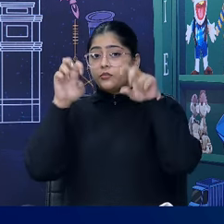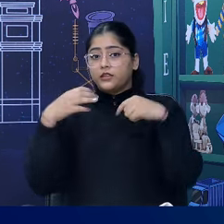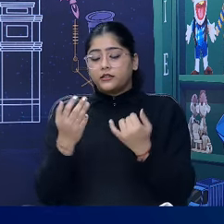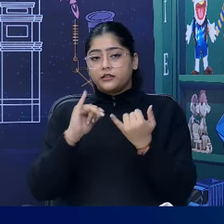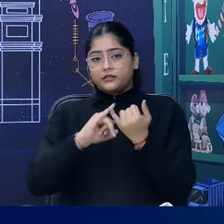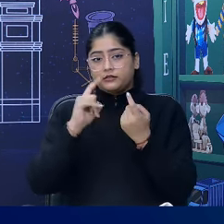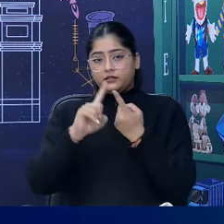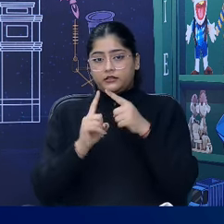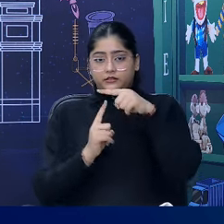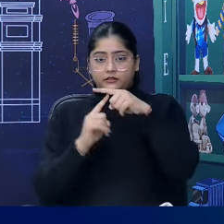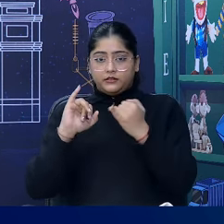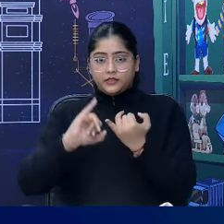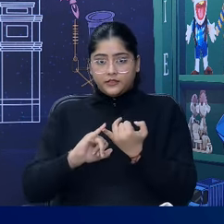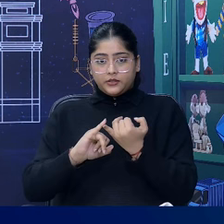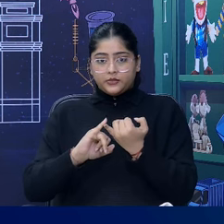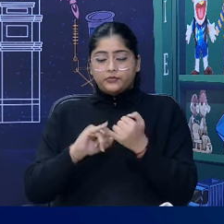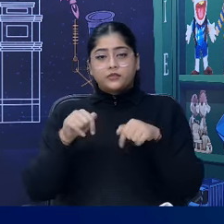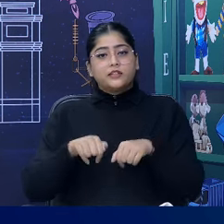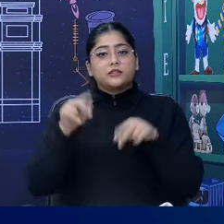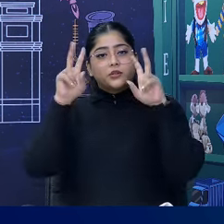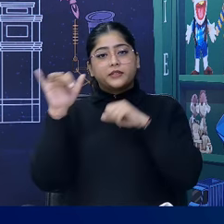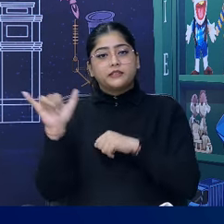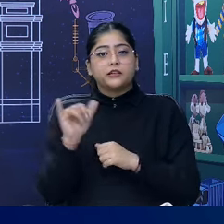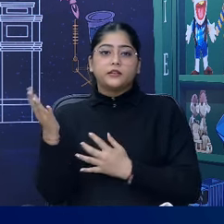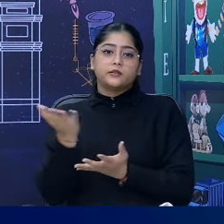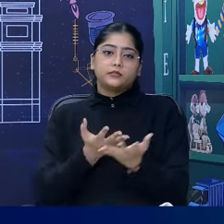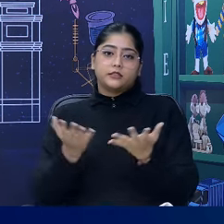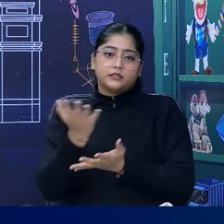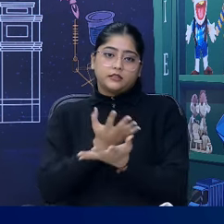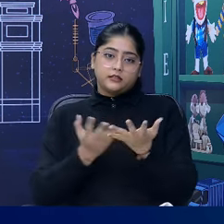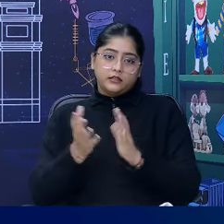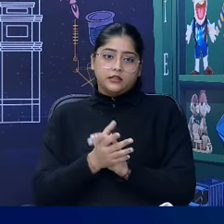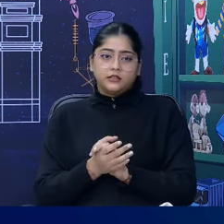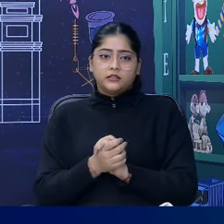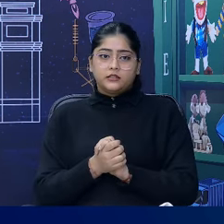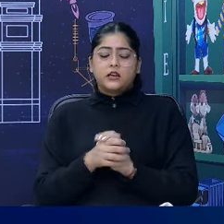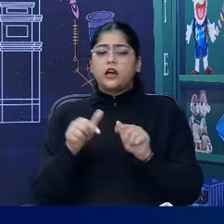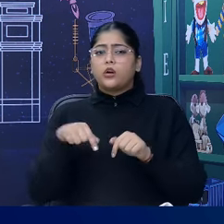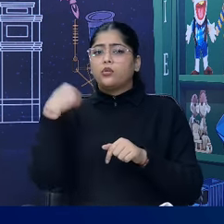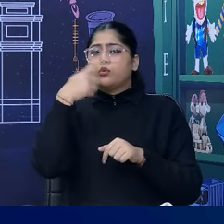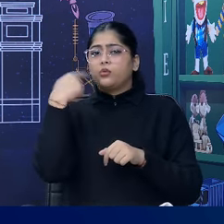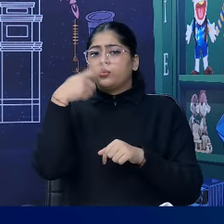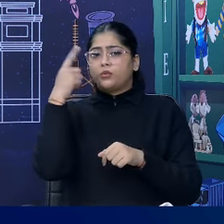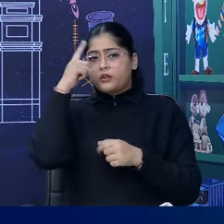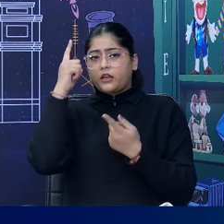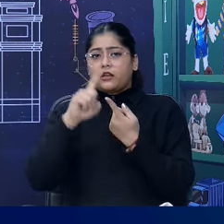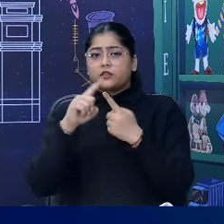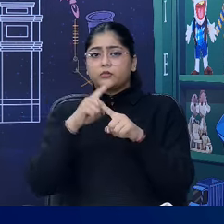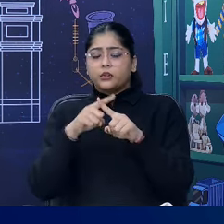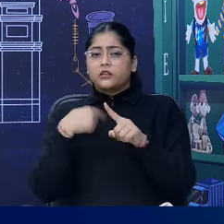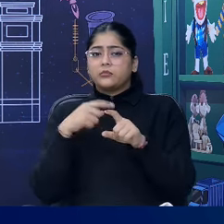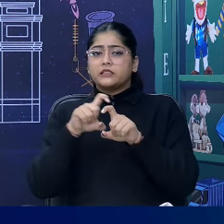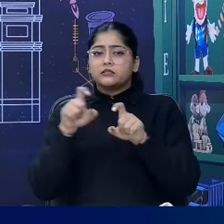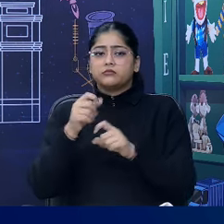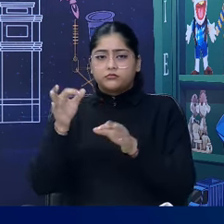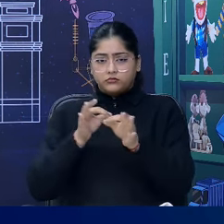सेट्स. तो सेट्स पे होगा डिस्कशन और कौन हमें इसके बारे में विस्तृत जानकारी देंगे? वेल, हमारे